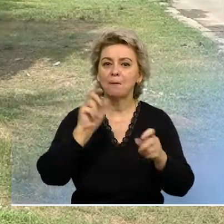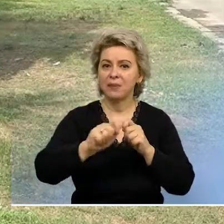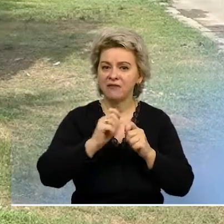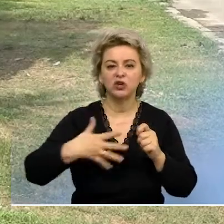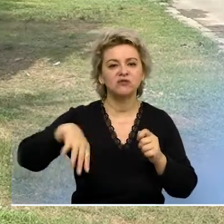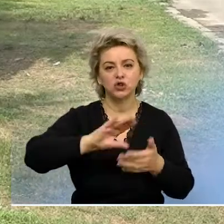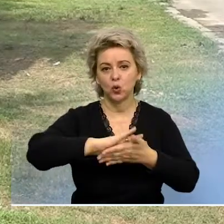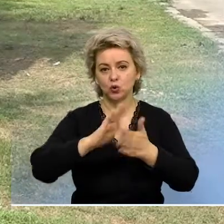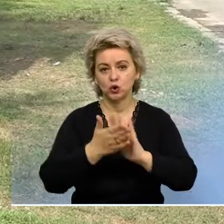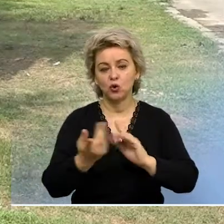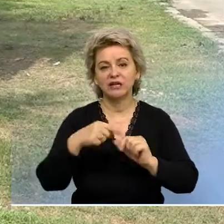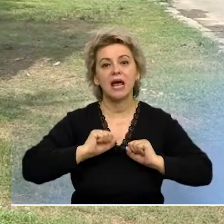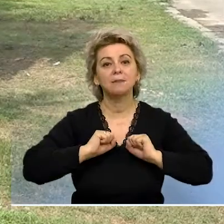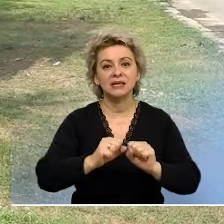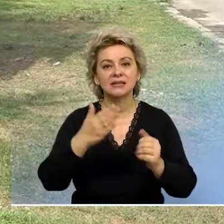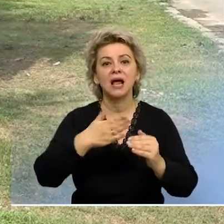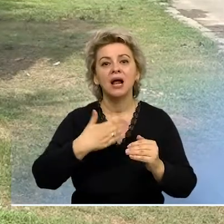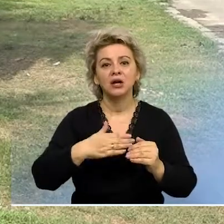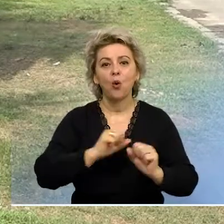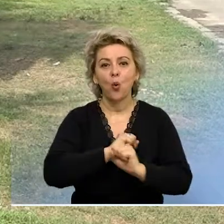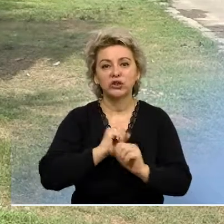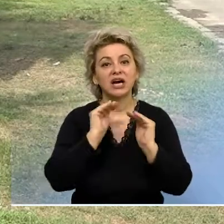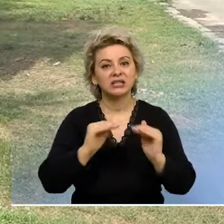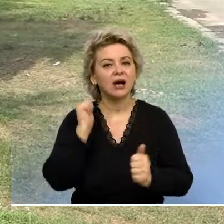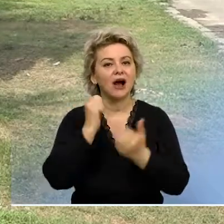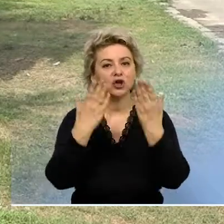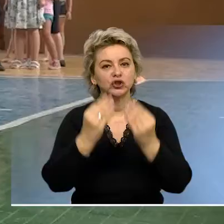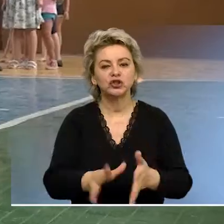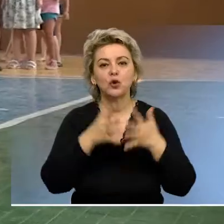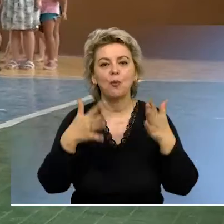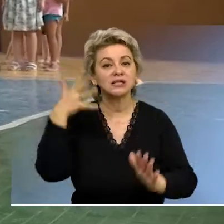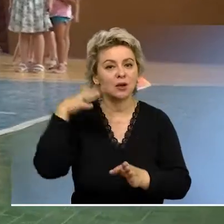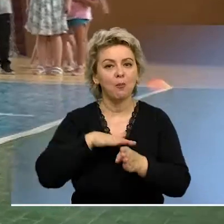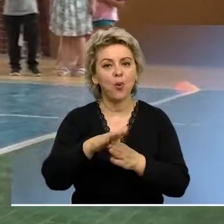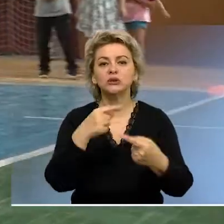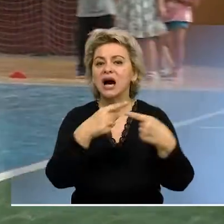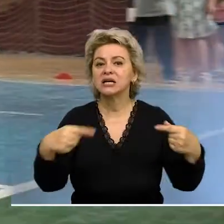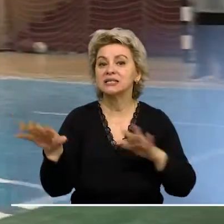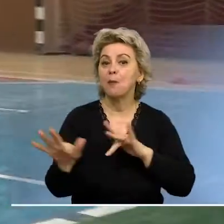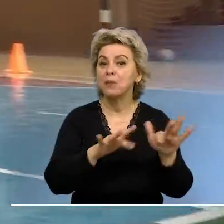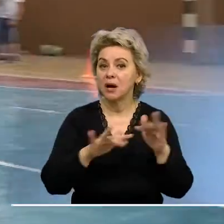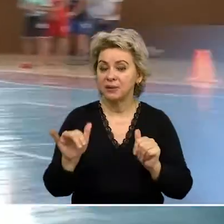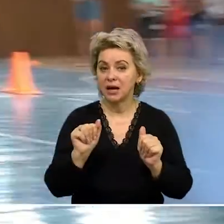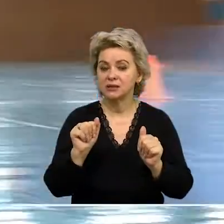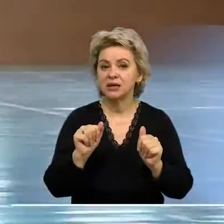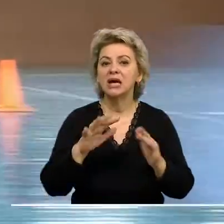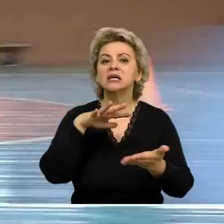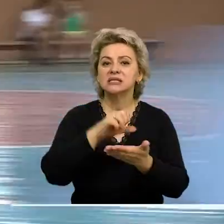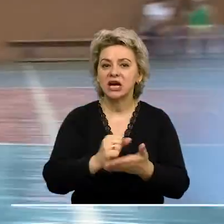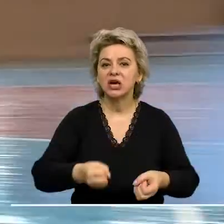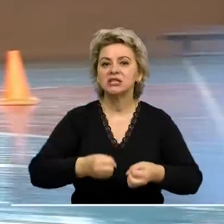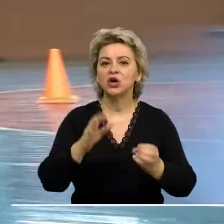фильтр утром. И поэтому все условия для безопасного лета детей. Каждый день максимально насыщен